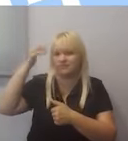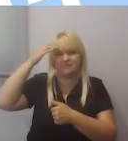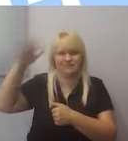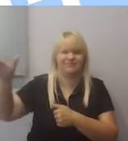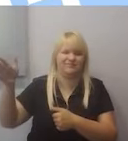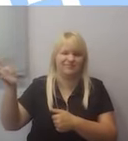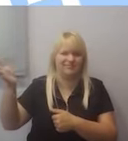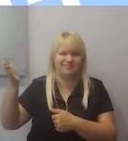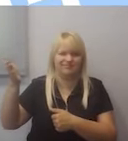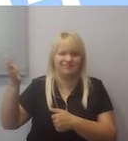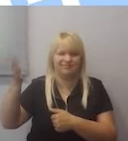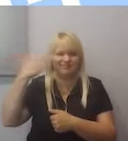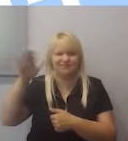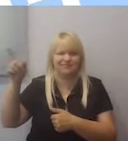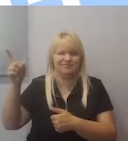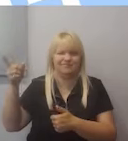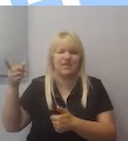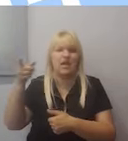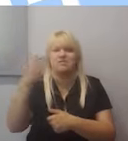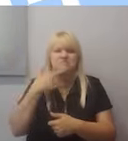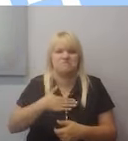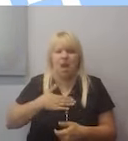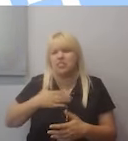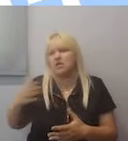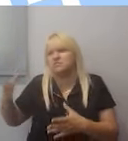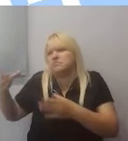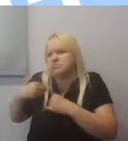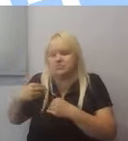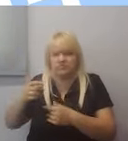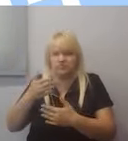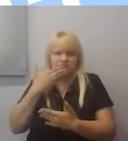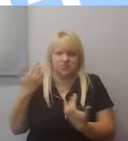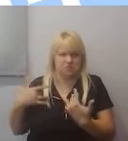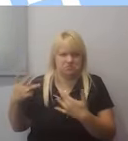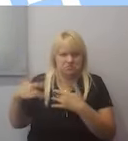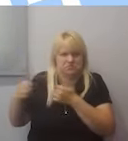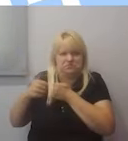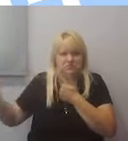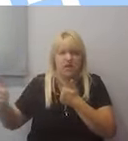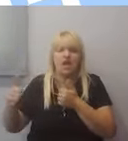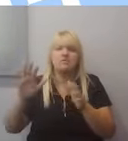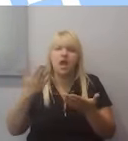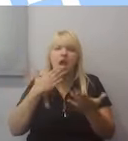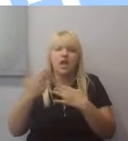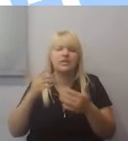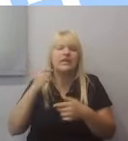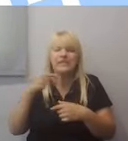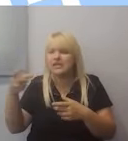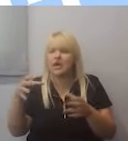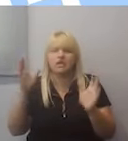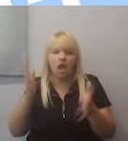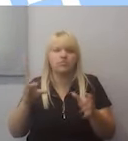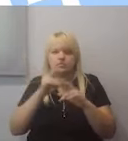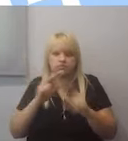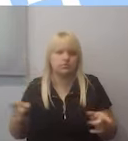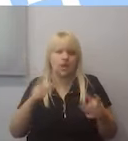pazīstami ja ja un tie nav tavējie bet ja attieksmei vajadzētu būt rīdziniekiem tā kā laukos visi ir mūsējie visi ir savējie ej palīgā tas